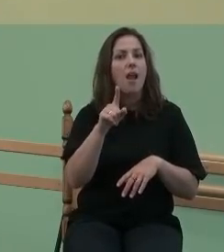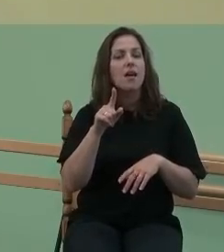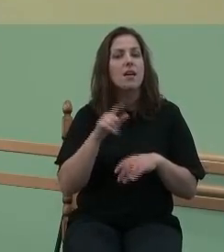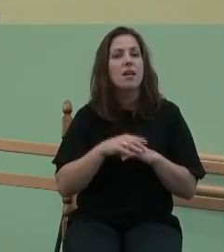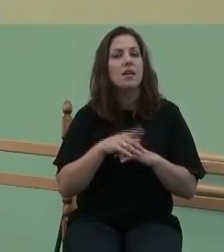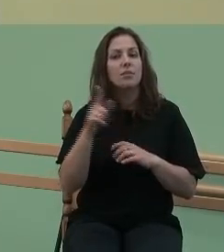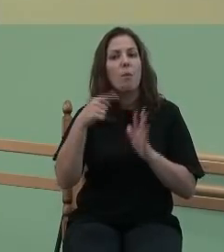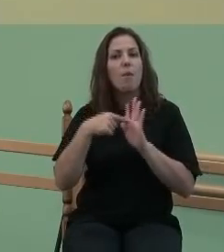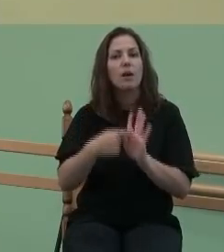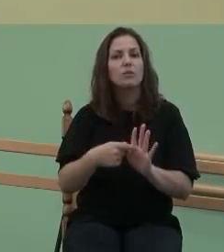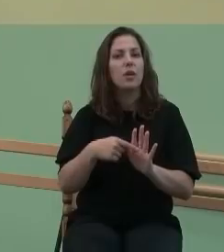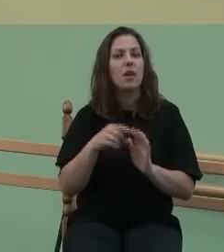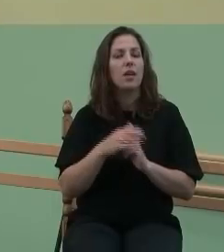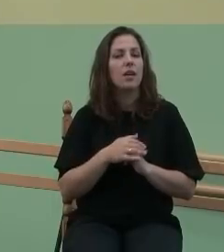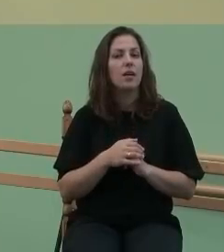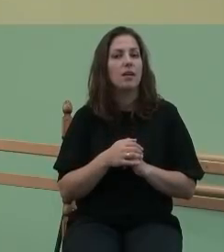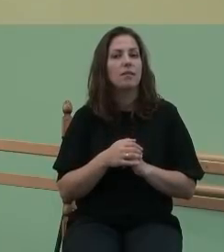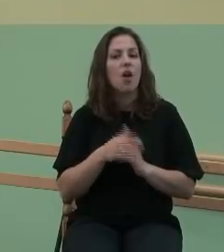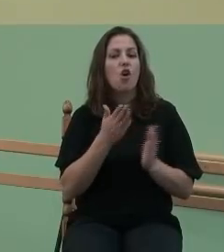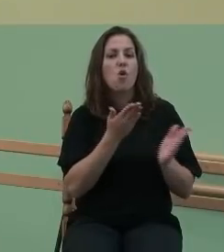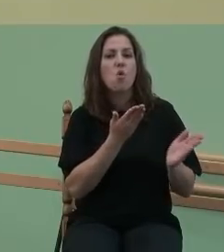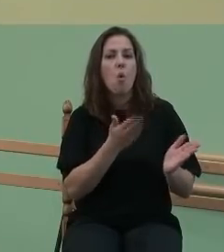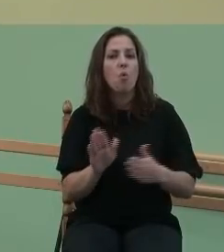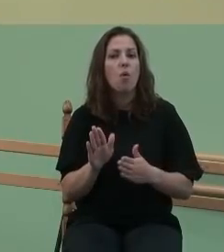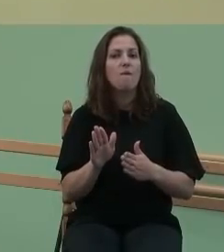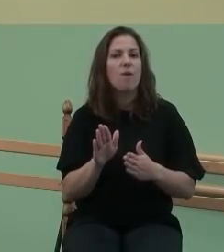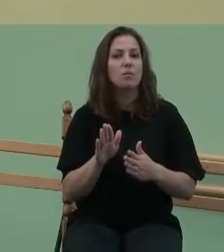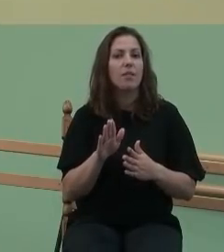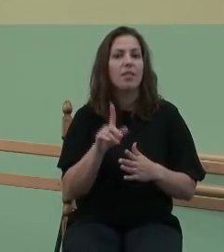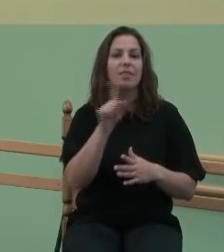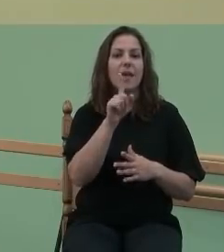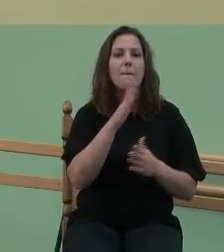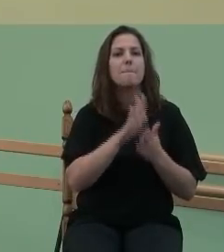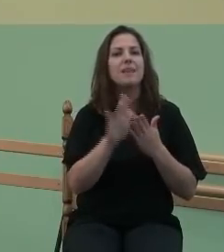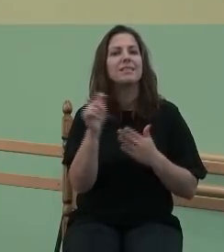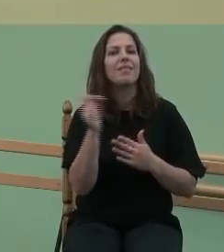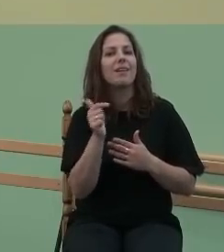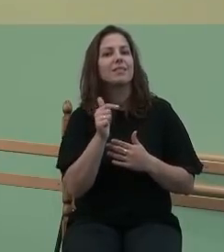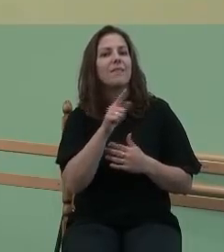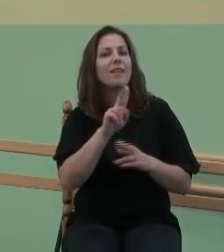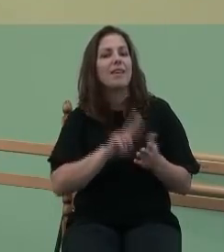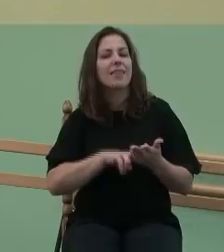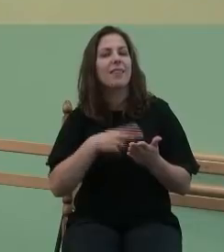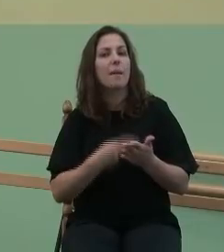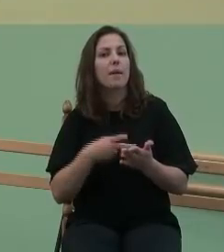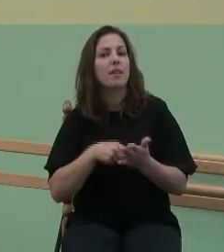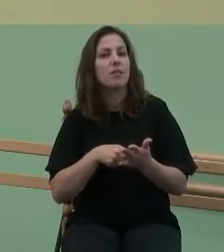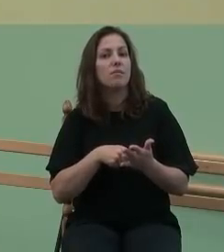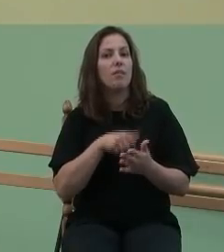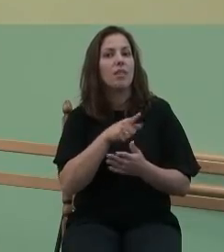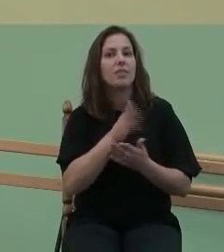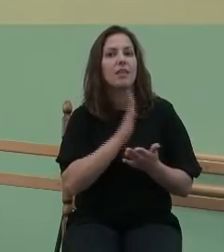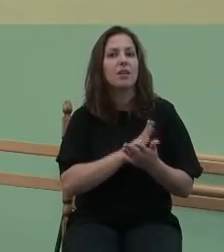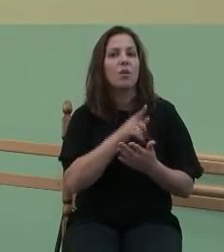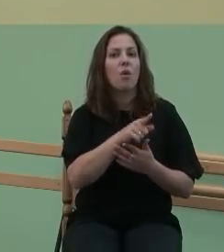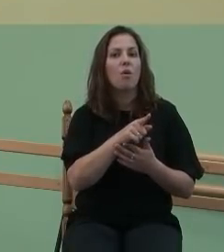anegdota pokazuje gotowość niebezinteresownego interpretatora do nie